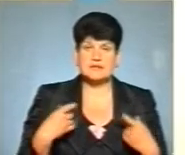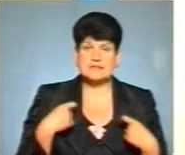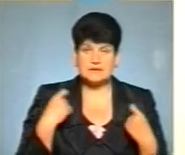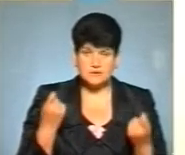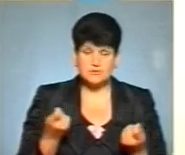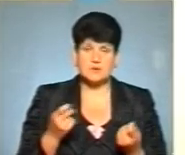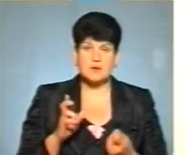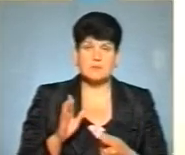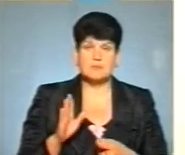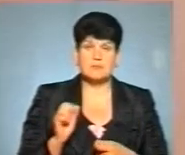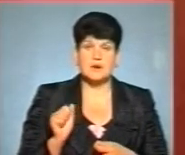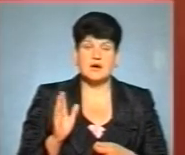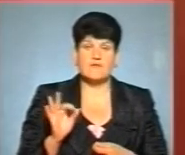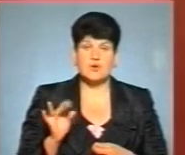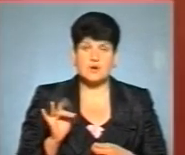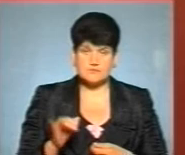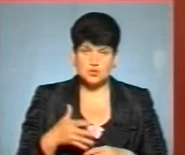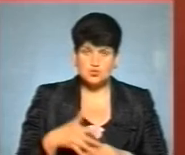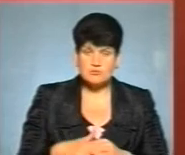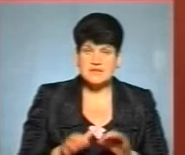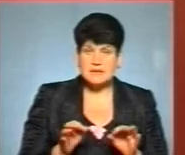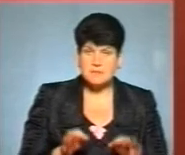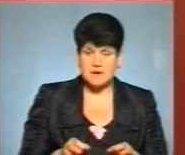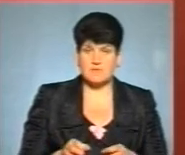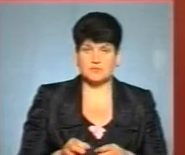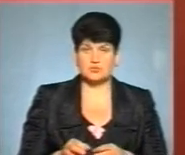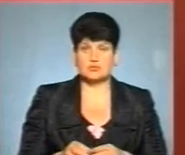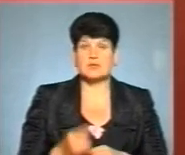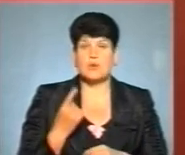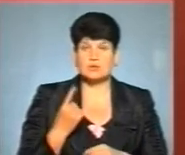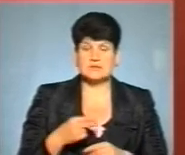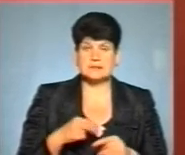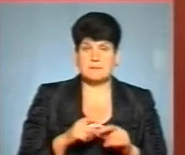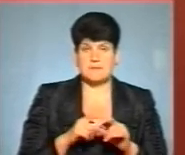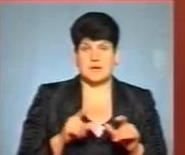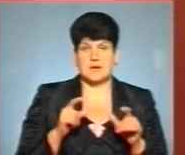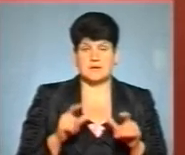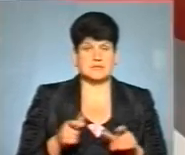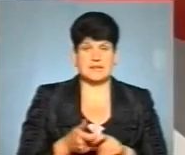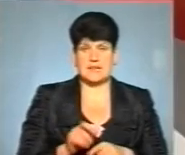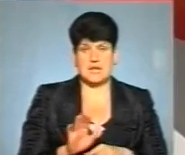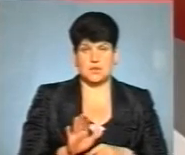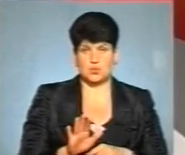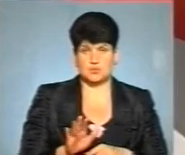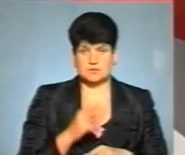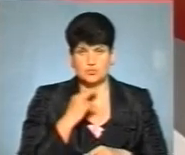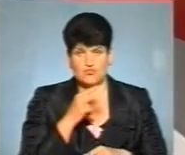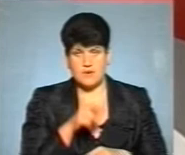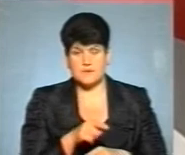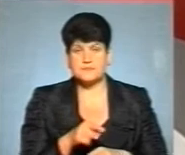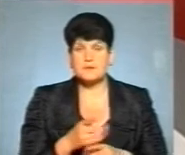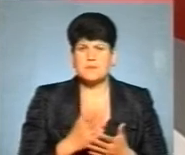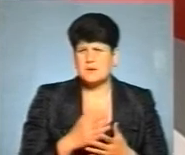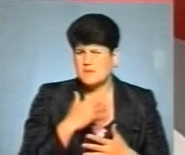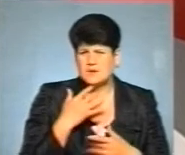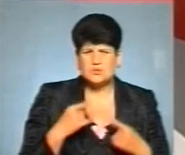чоловік. Правильно, ну зрозумійте правильно. Тобто тут я би на один супермаркет так не дуже і закцентував увагу. Ми маємо насправді